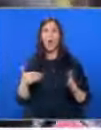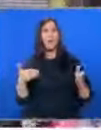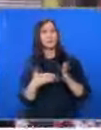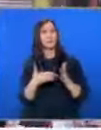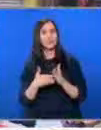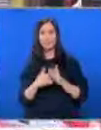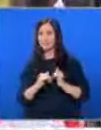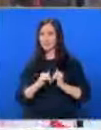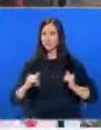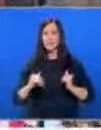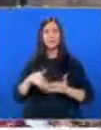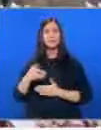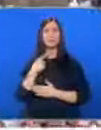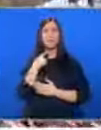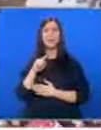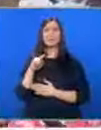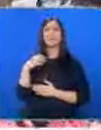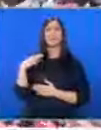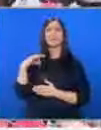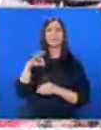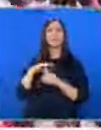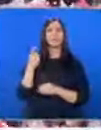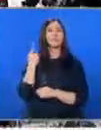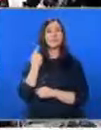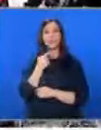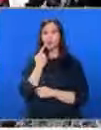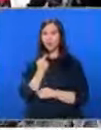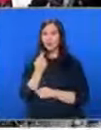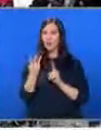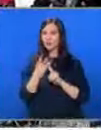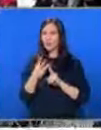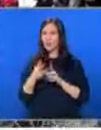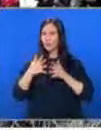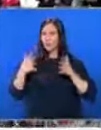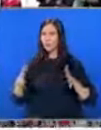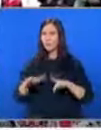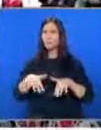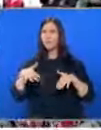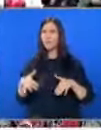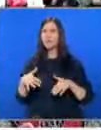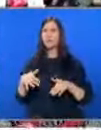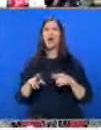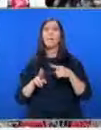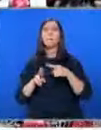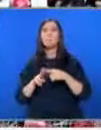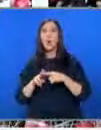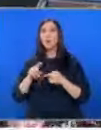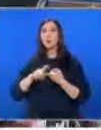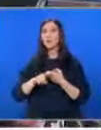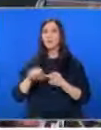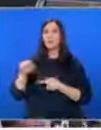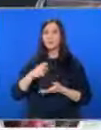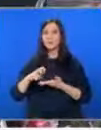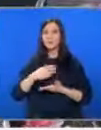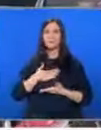опозицията е разединена след загубата на президентския вот миналата година. Третата по големина в парламента, прокюрдска партия, излиза със